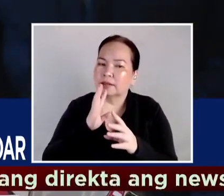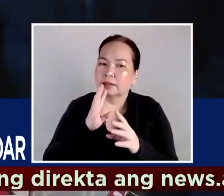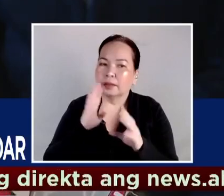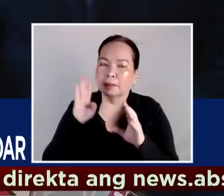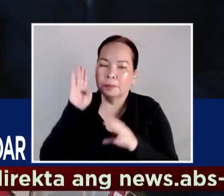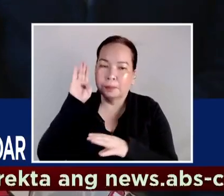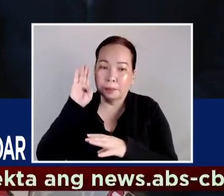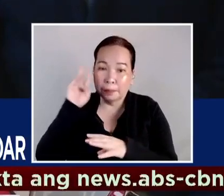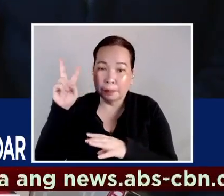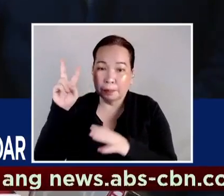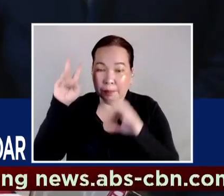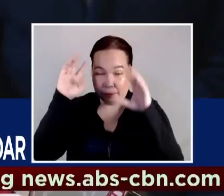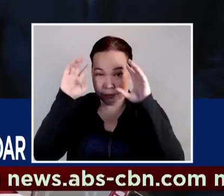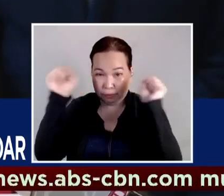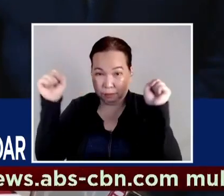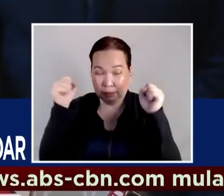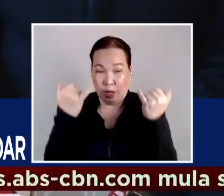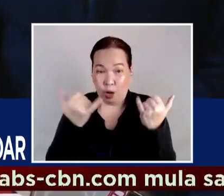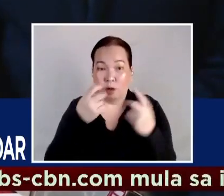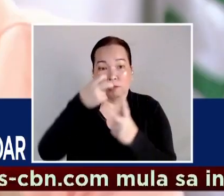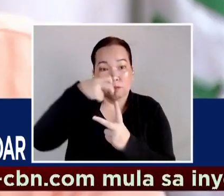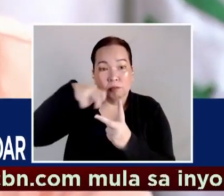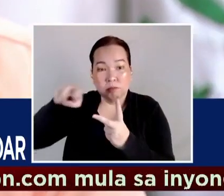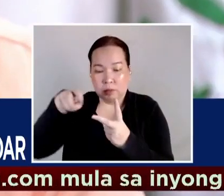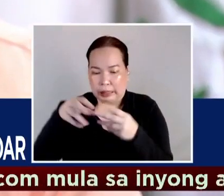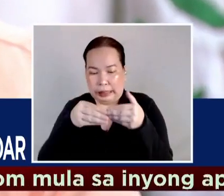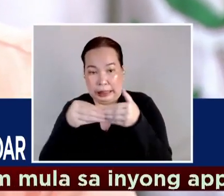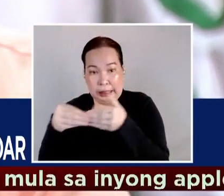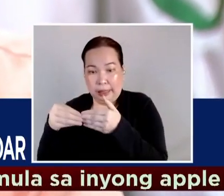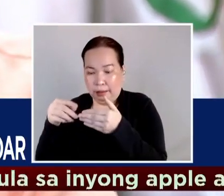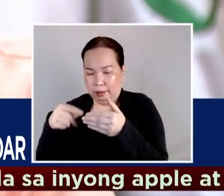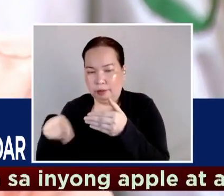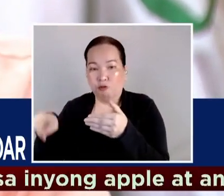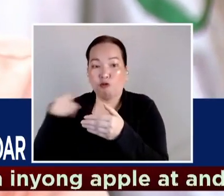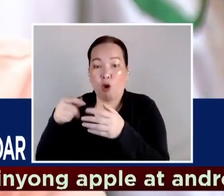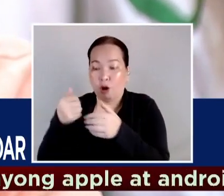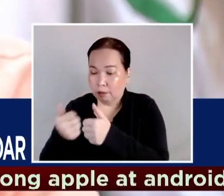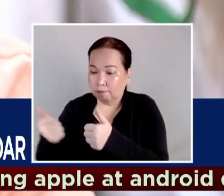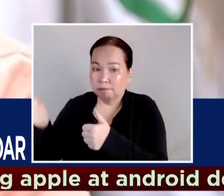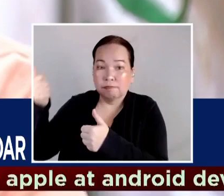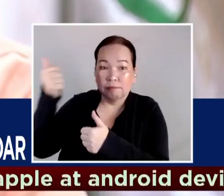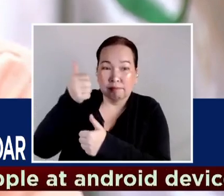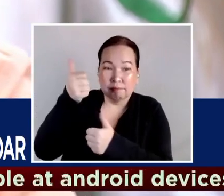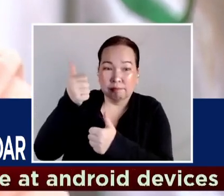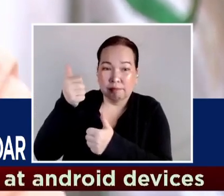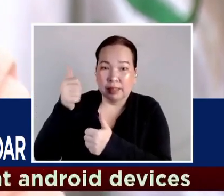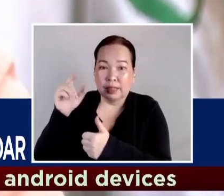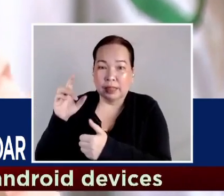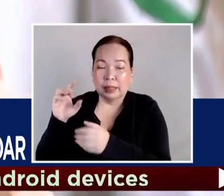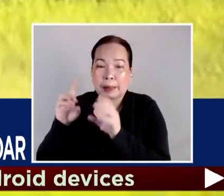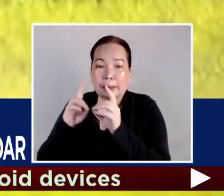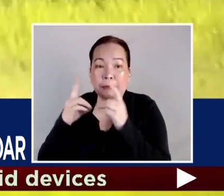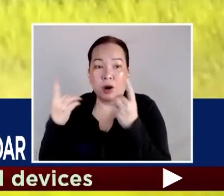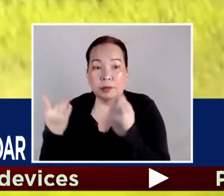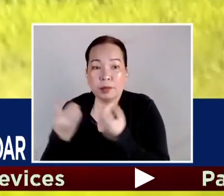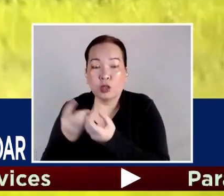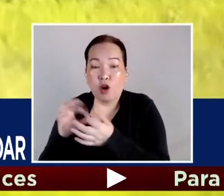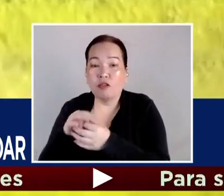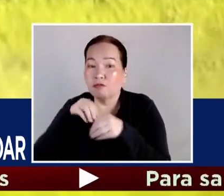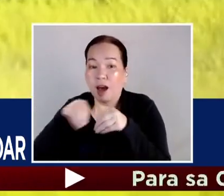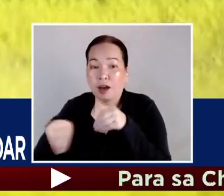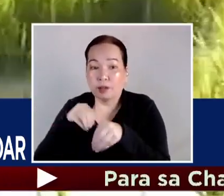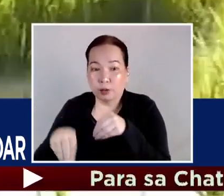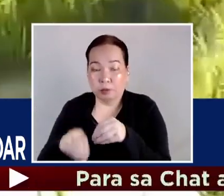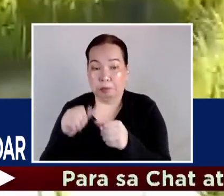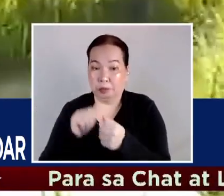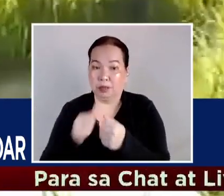niyang pamumunuan ang kagawaran ng agrikultura. Para kay Dar, pagpapakita ito ng political will ni Marcos para tutukan ang